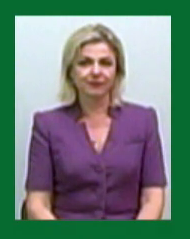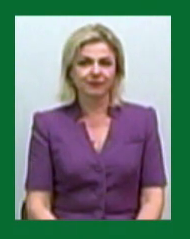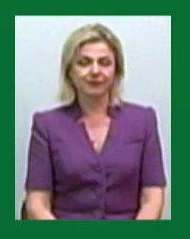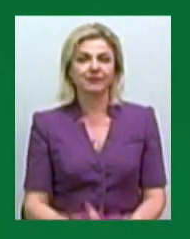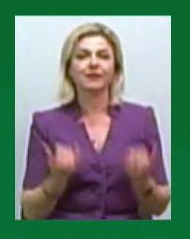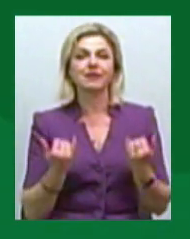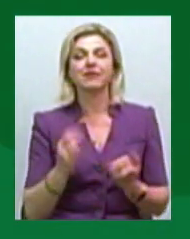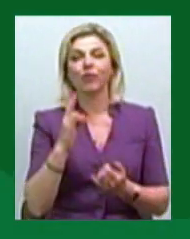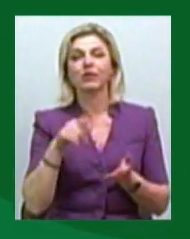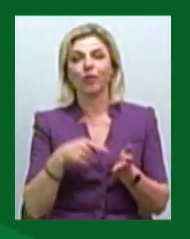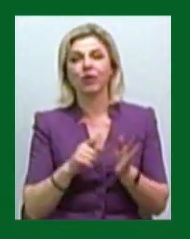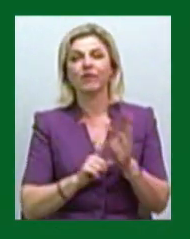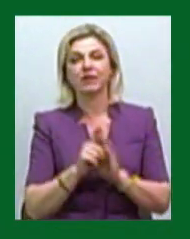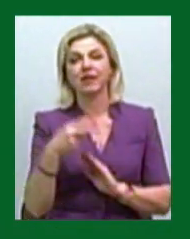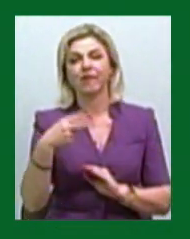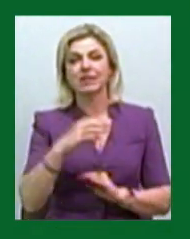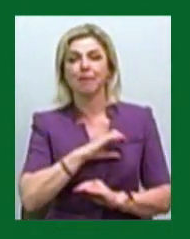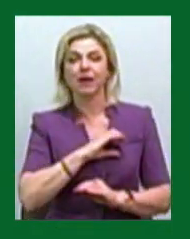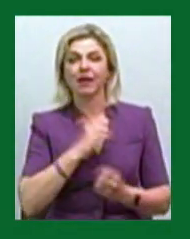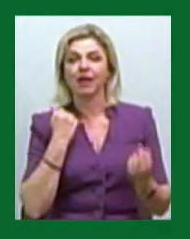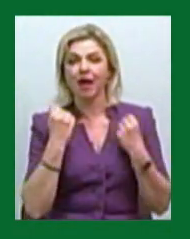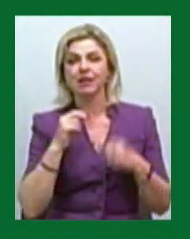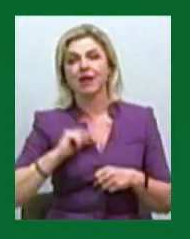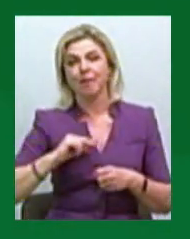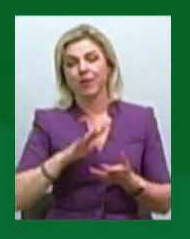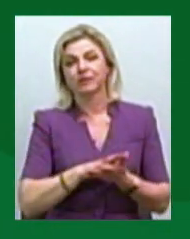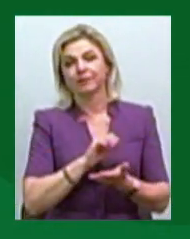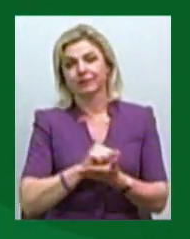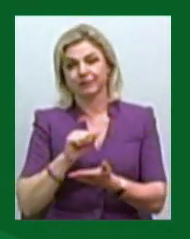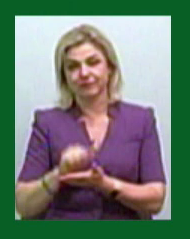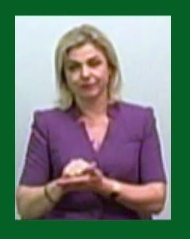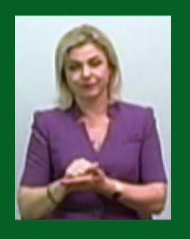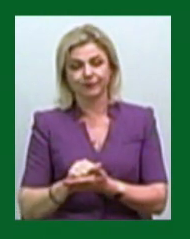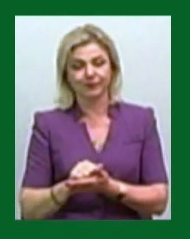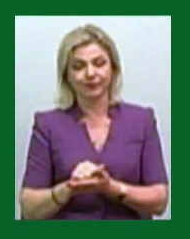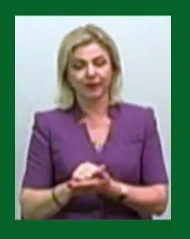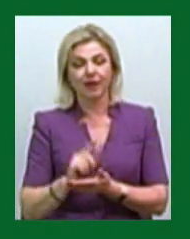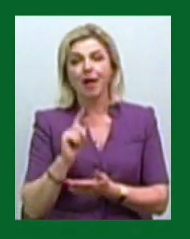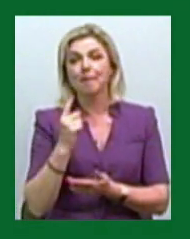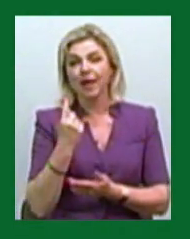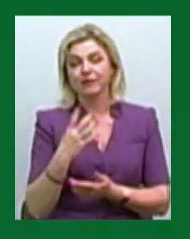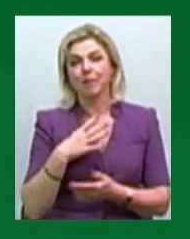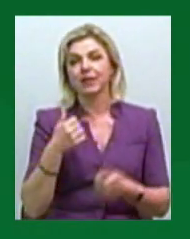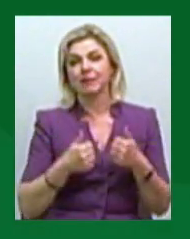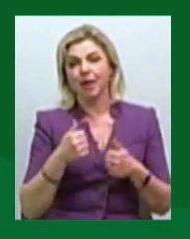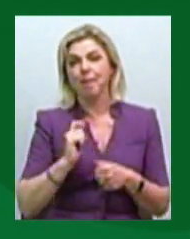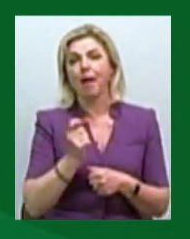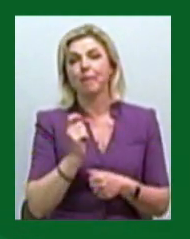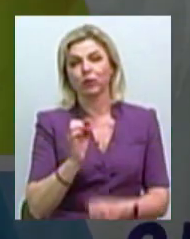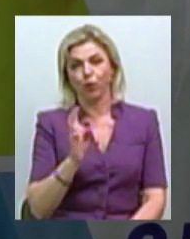Сьогодні у Миколаєві розпочалася 20-та спартакіада працівників засобів масової інформації. Першими були змагання з